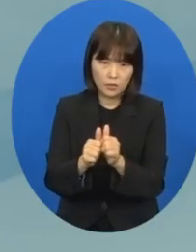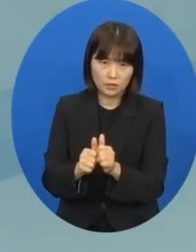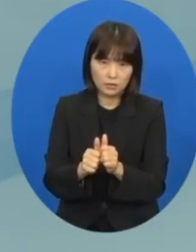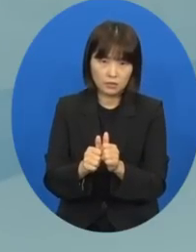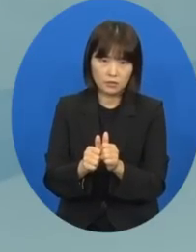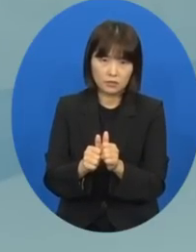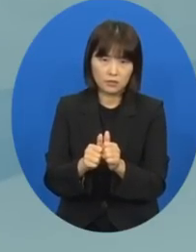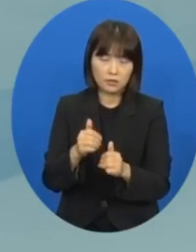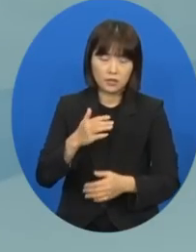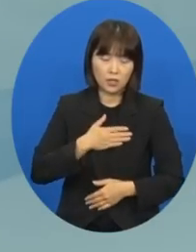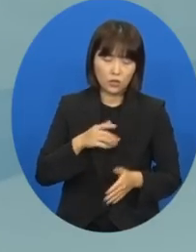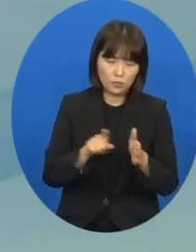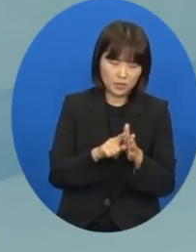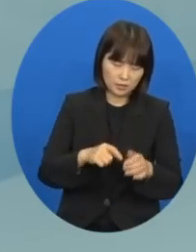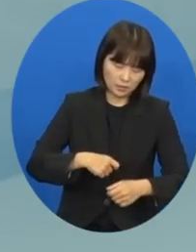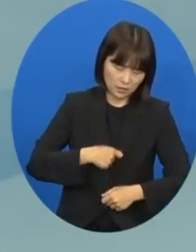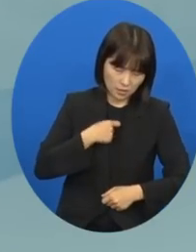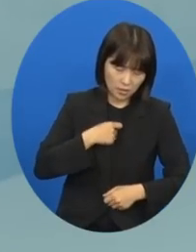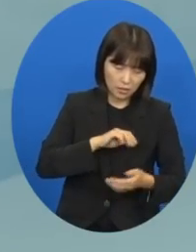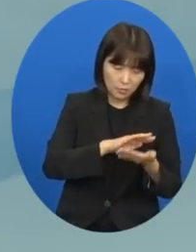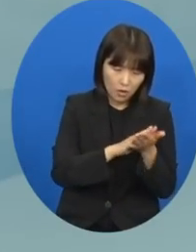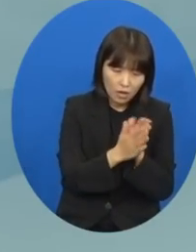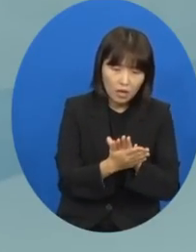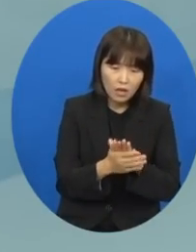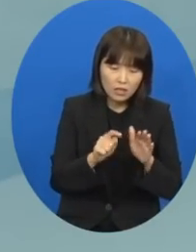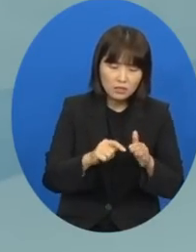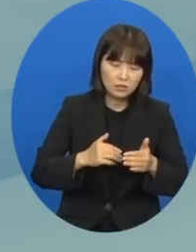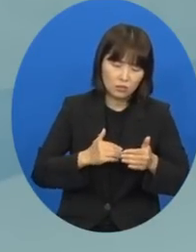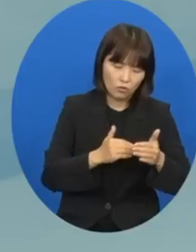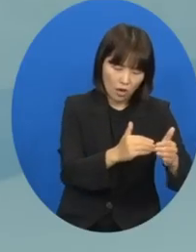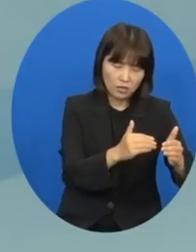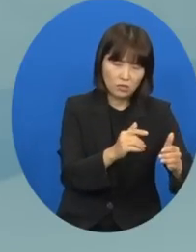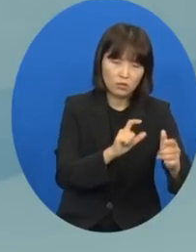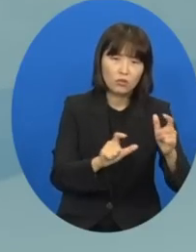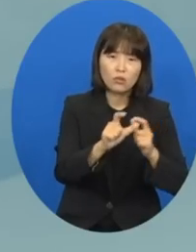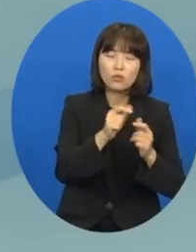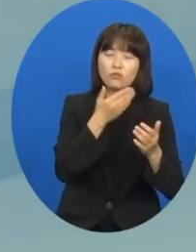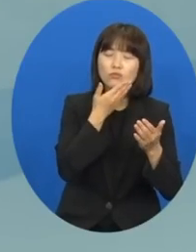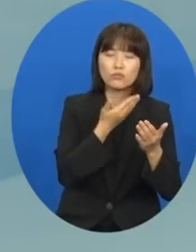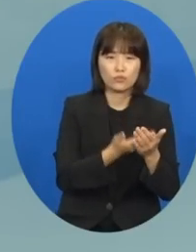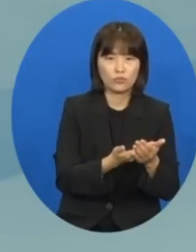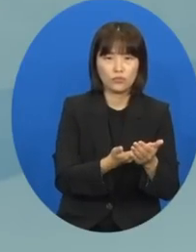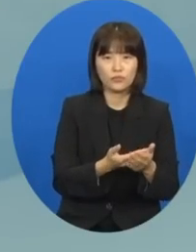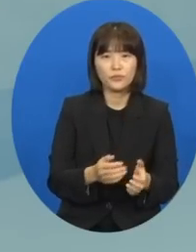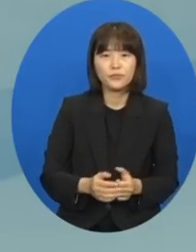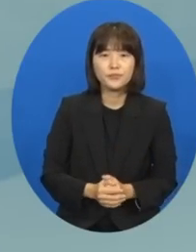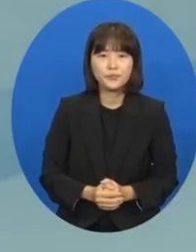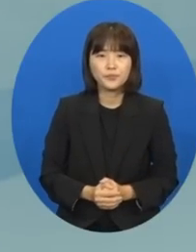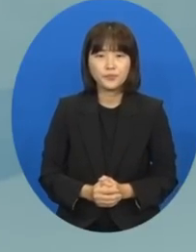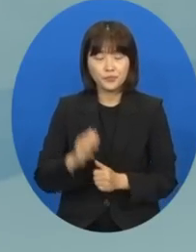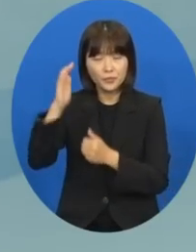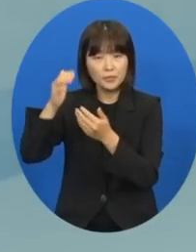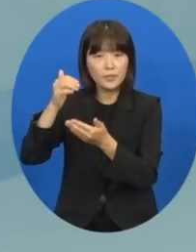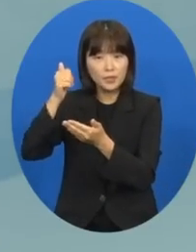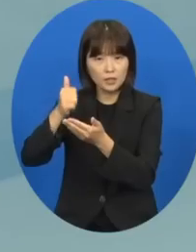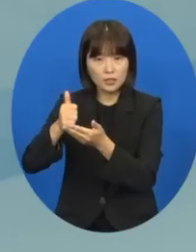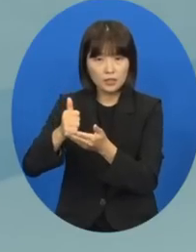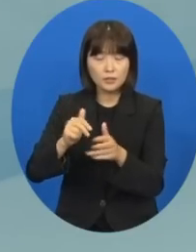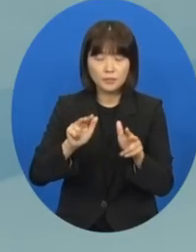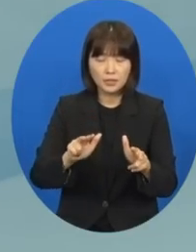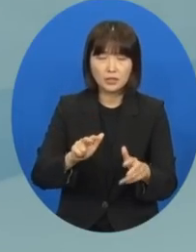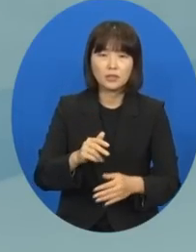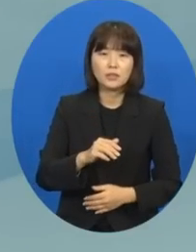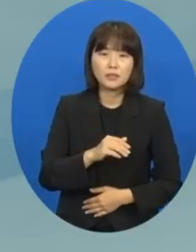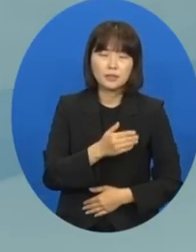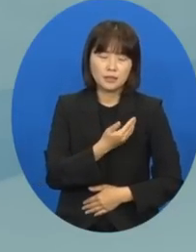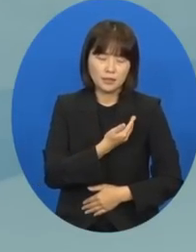그 과정을 더욱더 귀중하게 주목하고 보신다는 것이죠. 그래서 하나님은 지금 이 인내